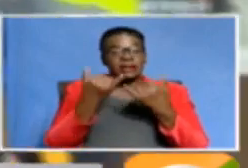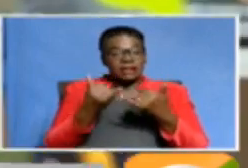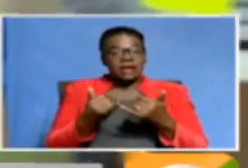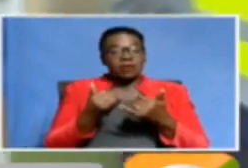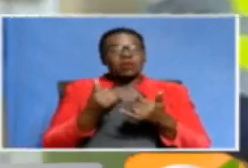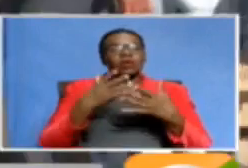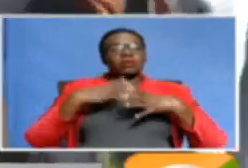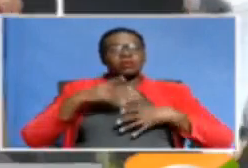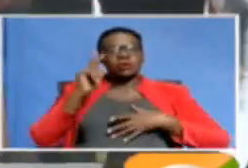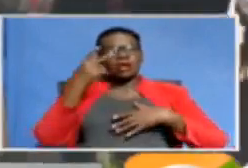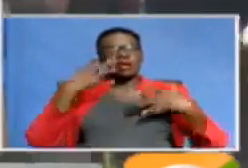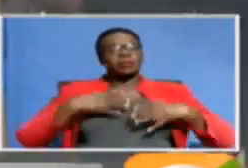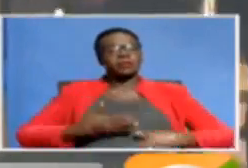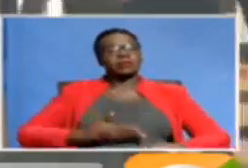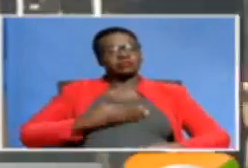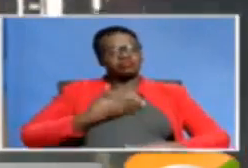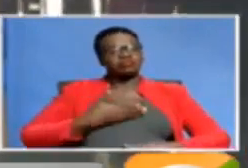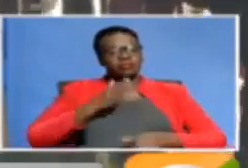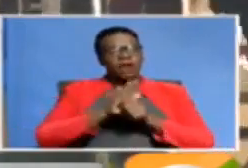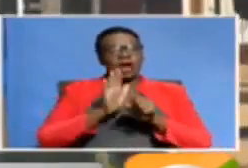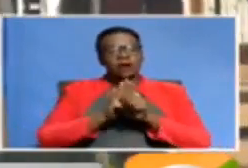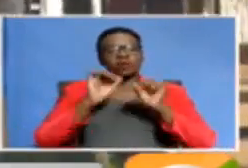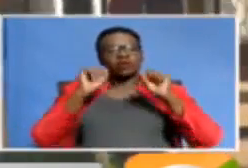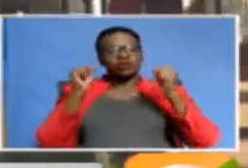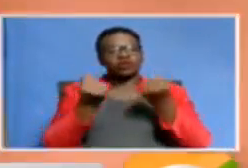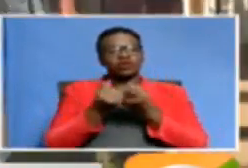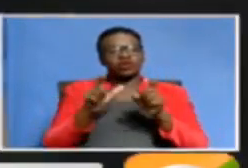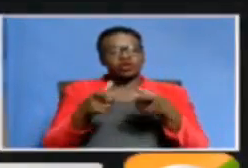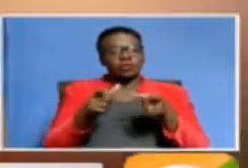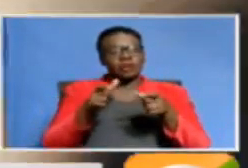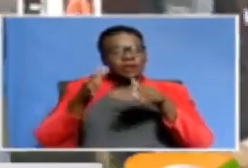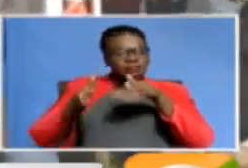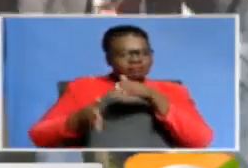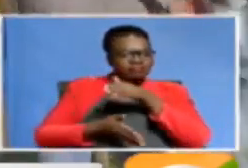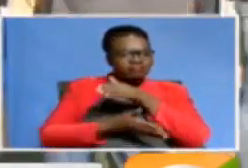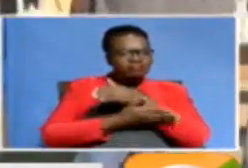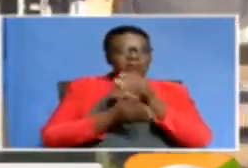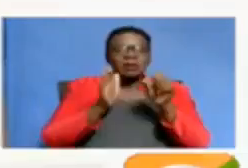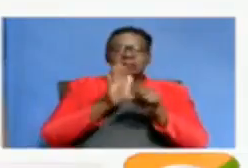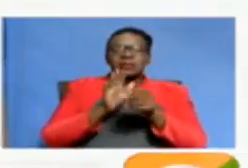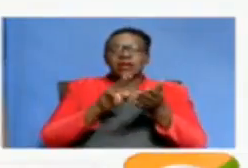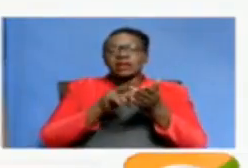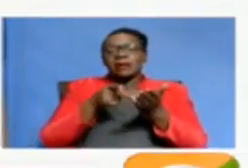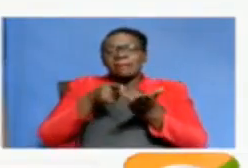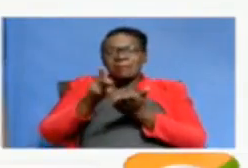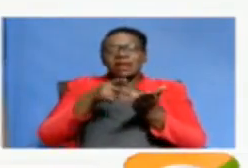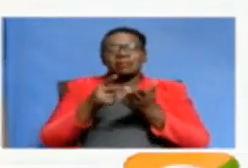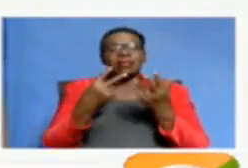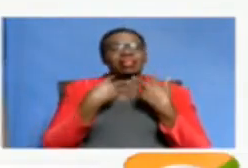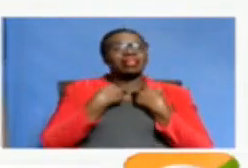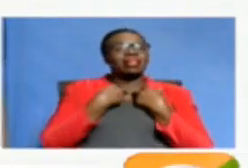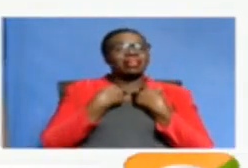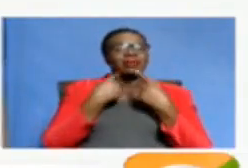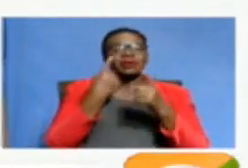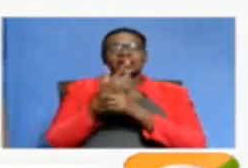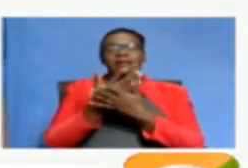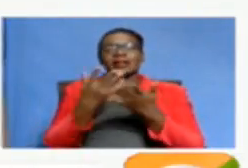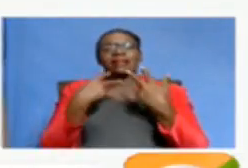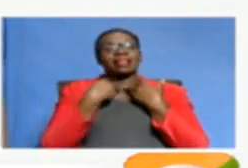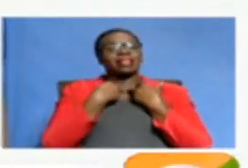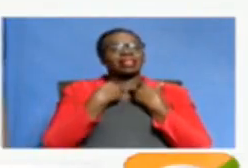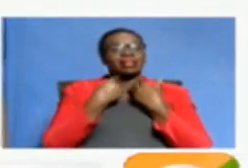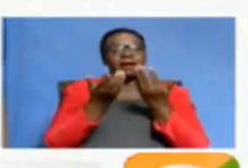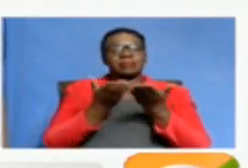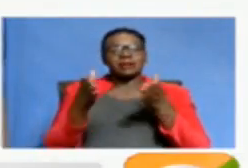ilidhihirika wazi kwenye mitandao ya kijamii usiku kucha, wengi wakilalamikia kushindwa kulipa bidhaa na huduma nyingi, wafanyabiashara